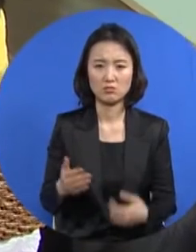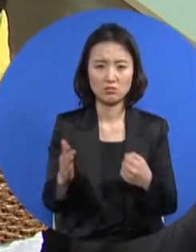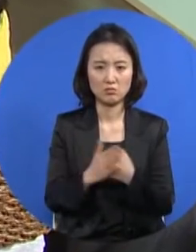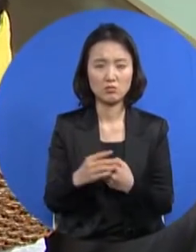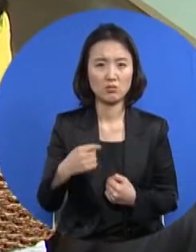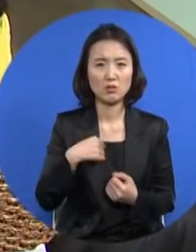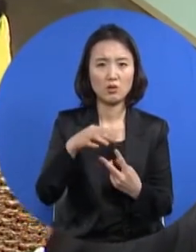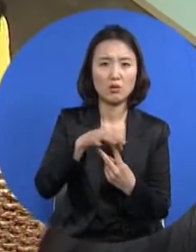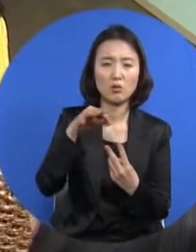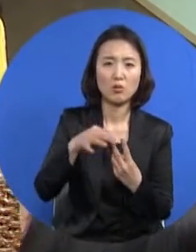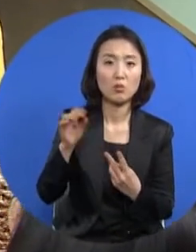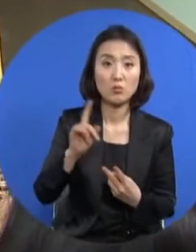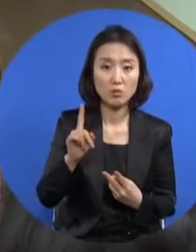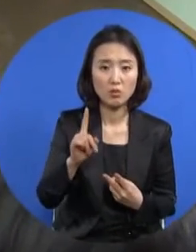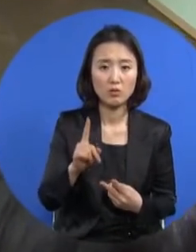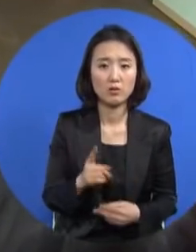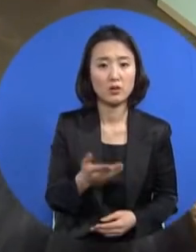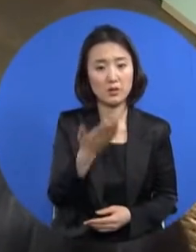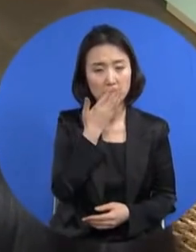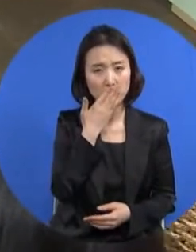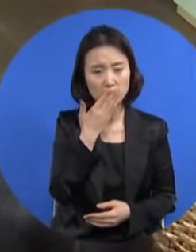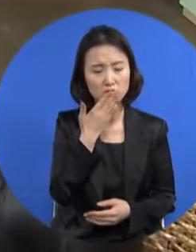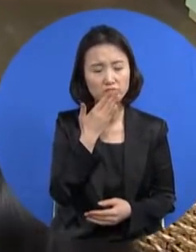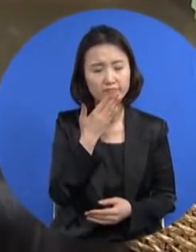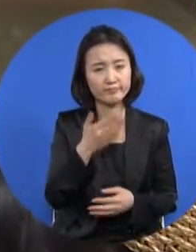여기서 선택의 여지 없이 당연히 요식업을 선택을 했죠.